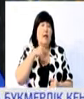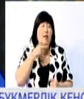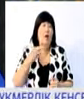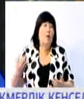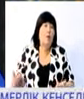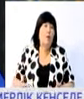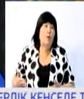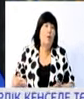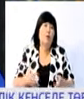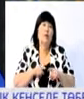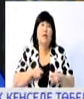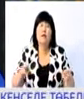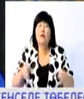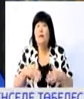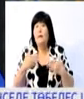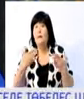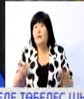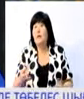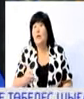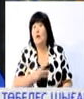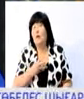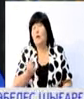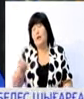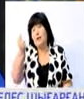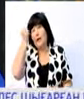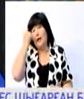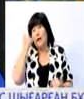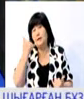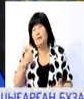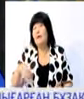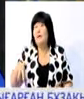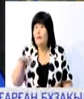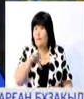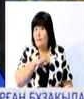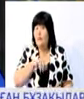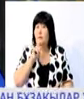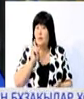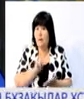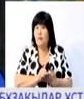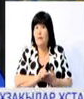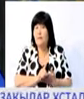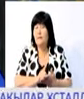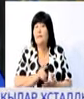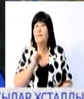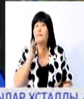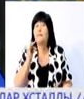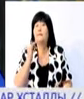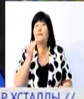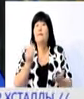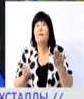өмір жолдарын насихаттау, олардың рухының алдында тағзым ету баршамыздың міндетіміз. Тарихты